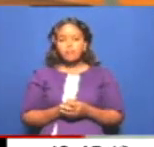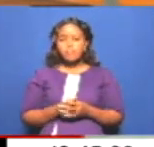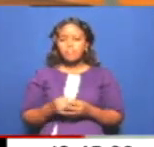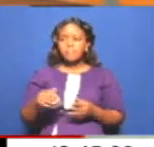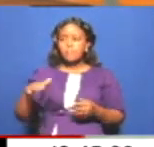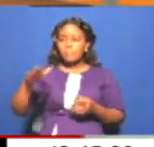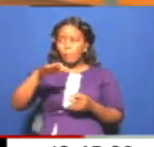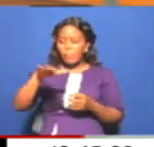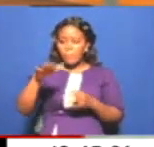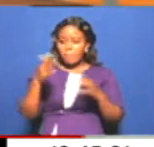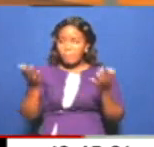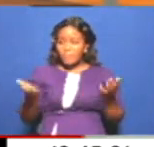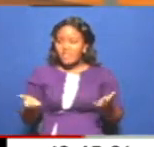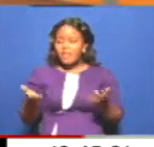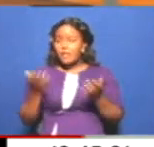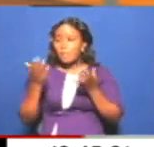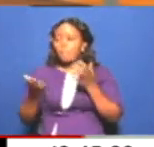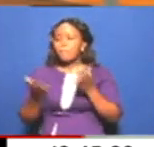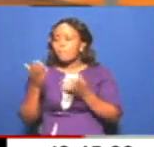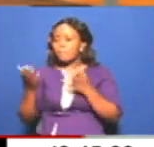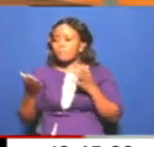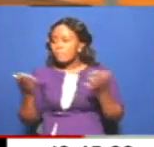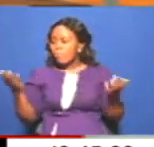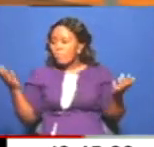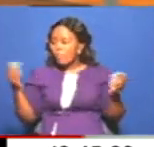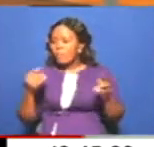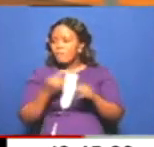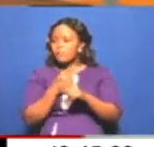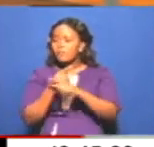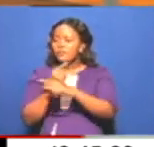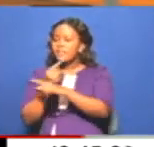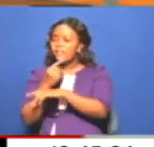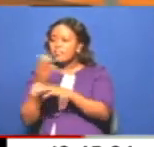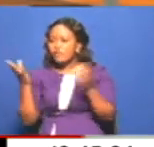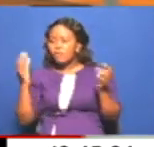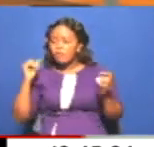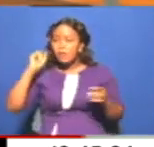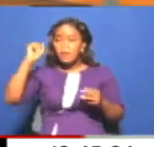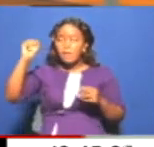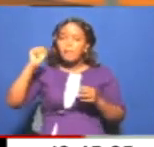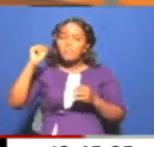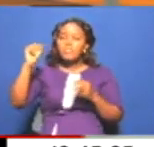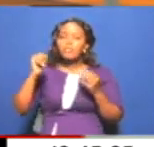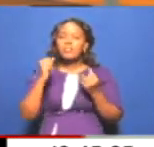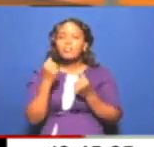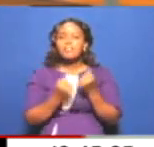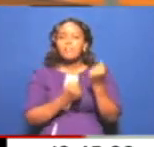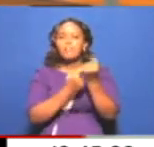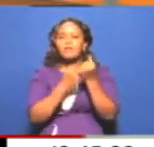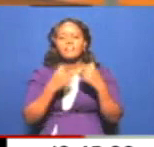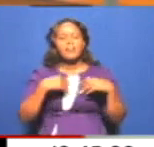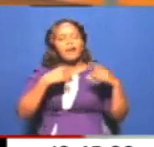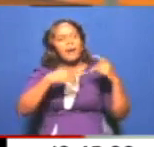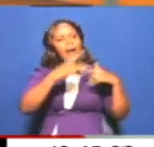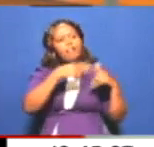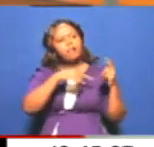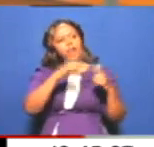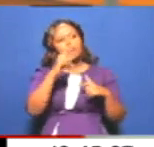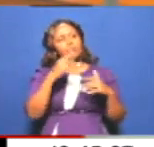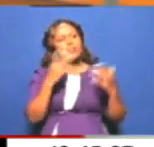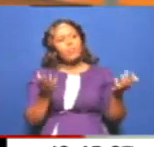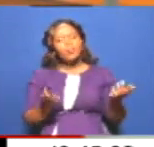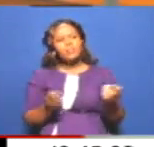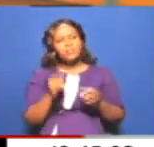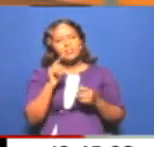maeneo bunge ama pengine maeneo fulani ya kisiasa wanayoshabikia yamepata kushinda. Pengine una swali